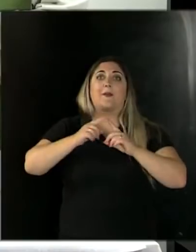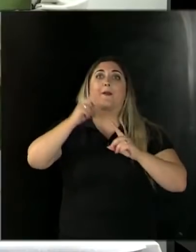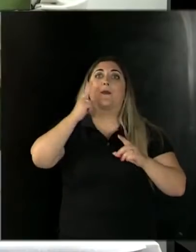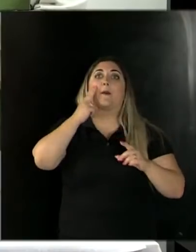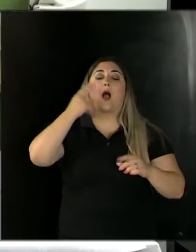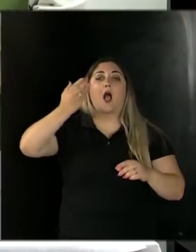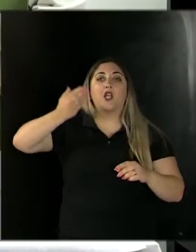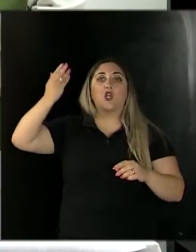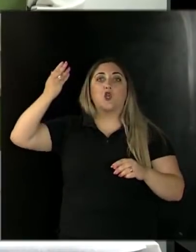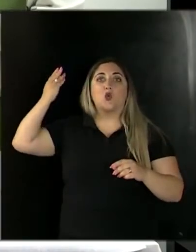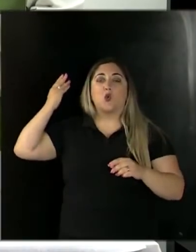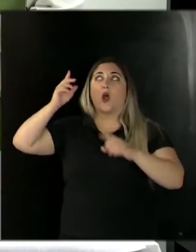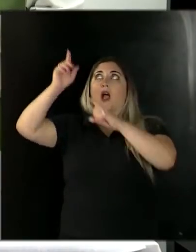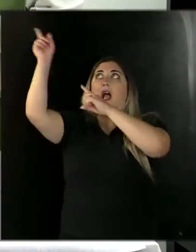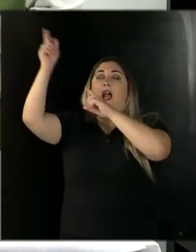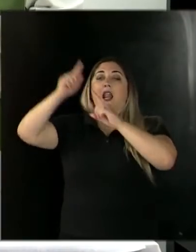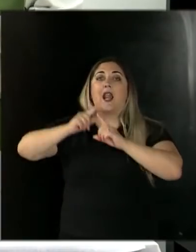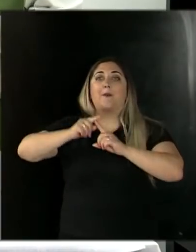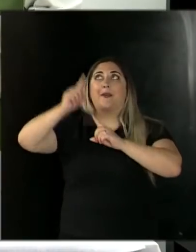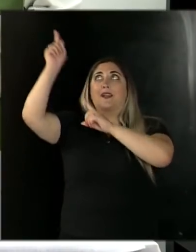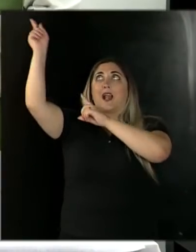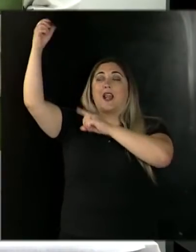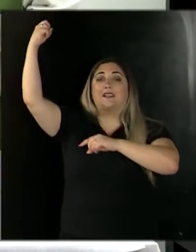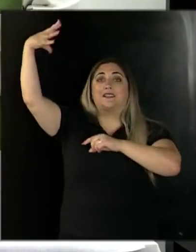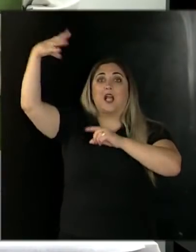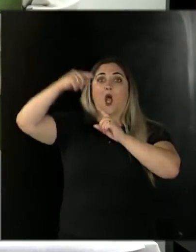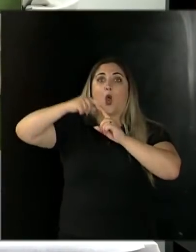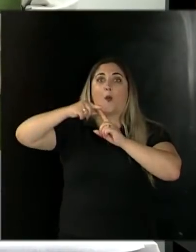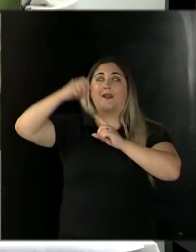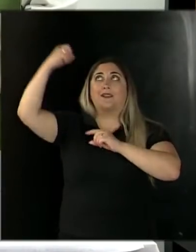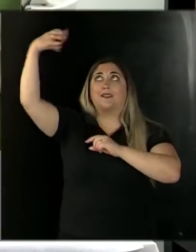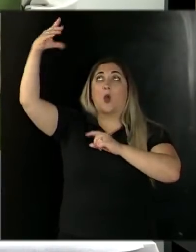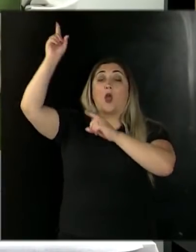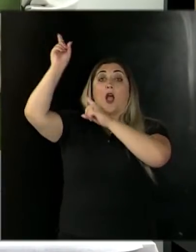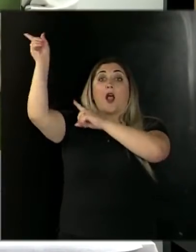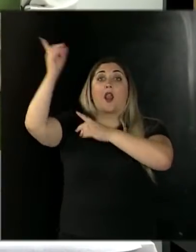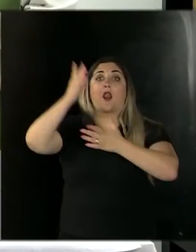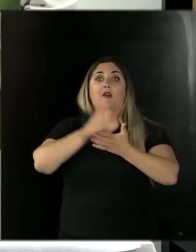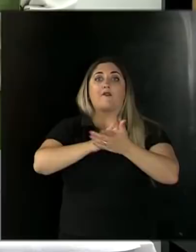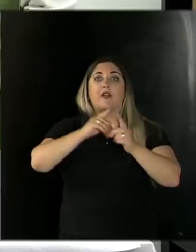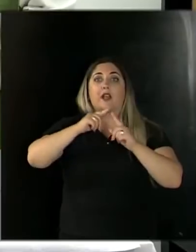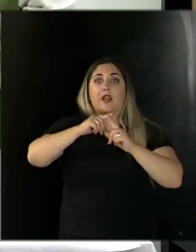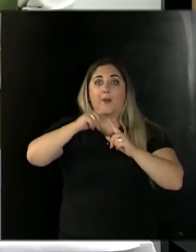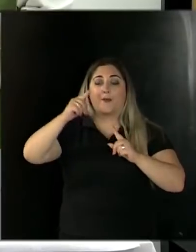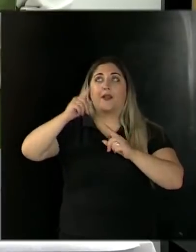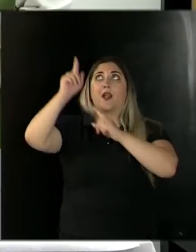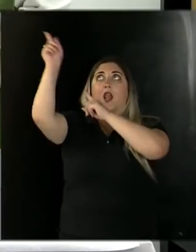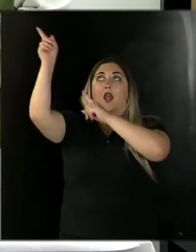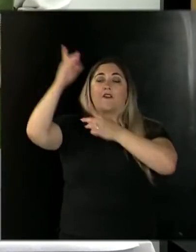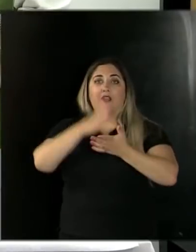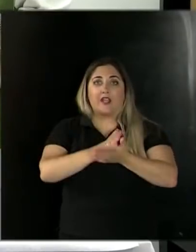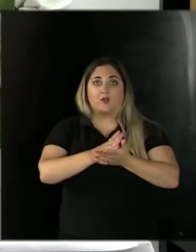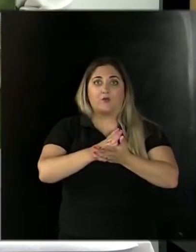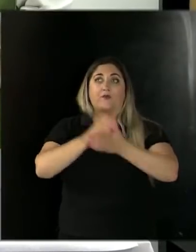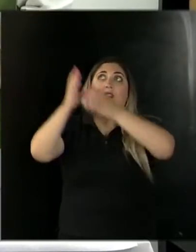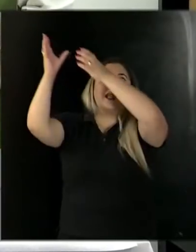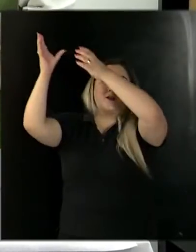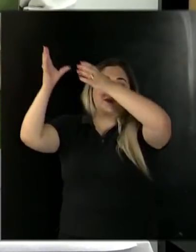mill-missier qabel kull żmien. Alla minn Alla, dawl minn dawl, Alla veru minn Alla